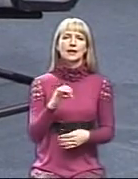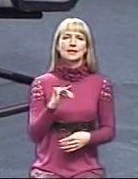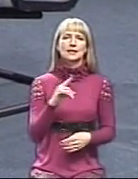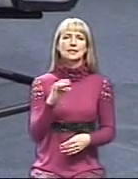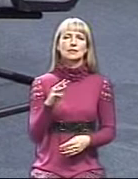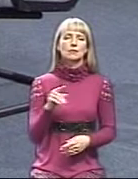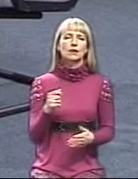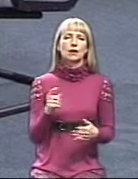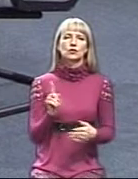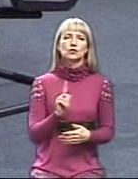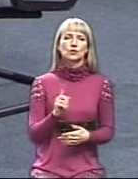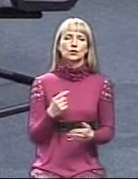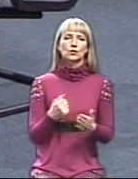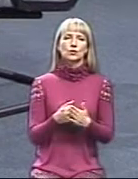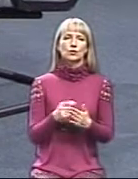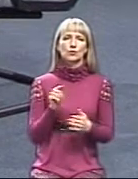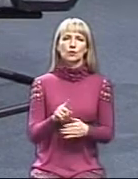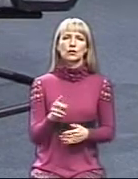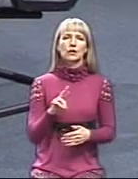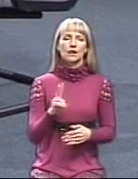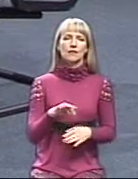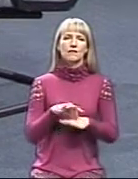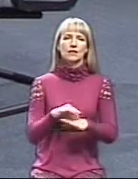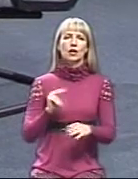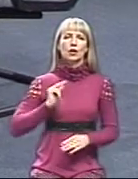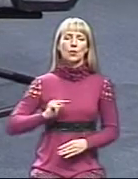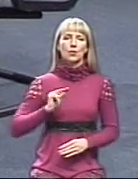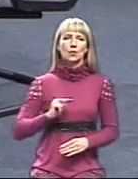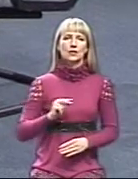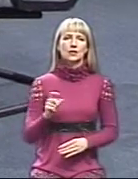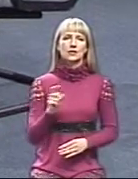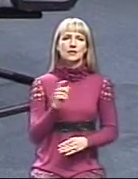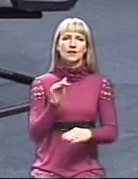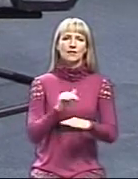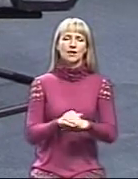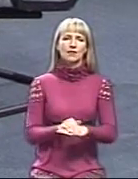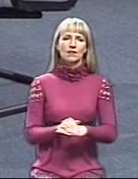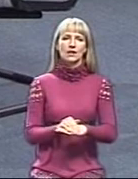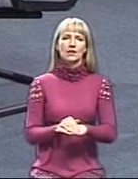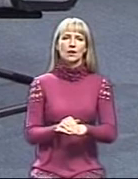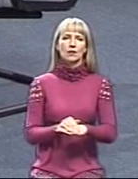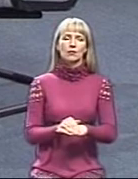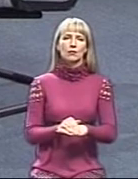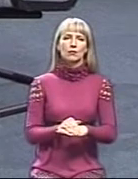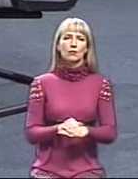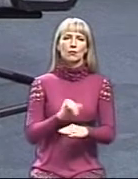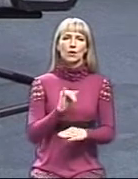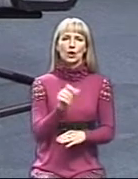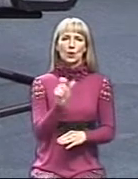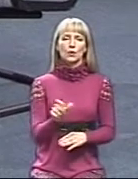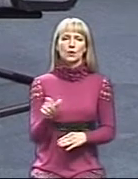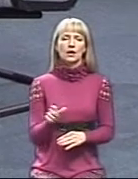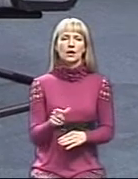того, як ведеться робота з виявленням вандалів і